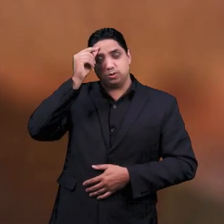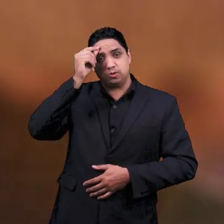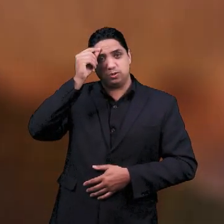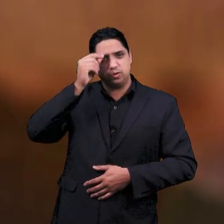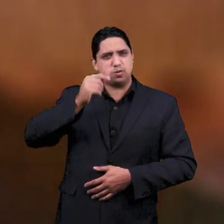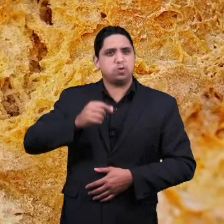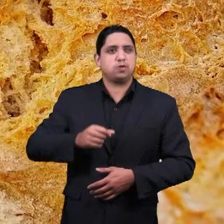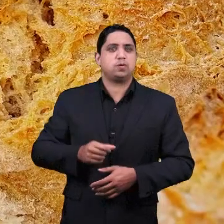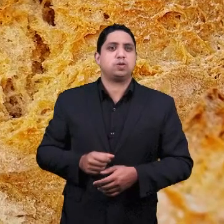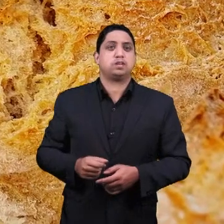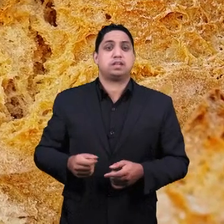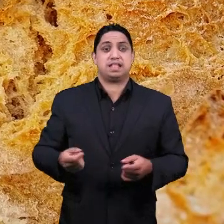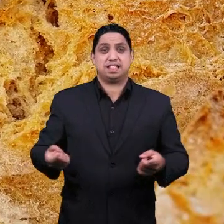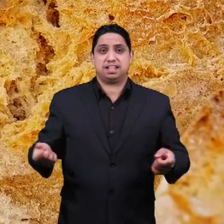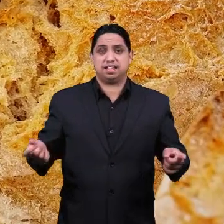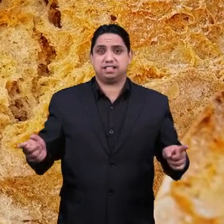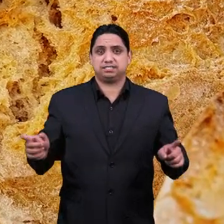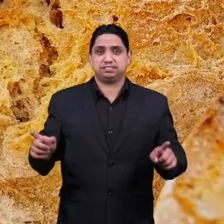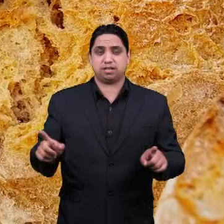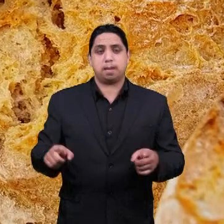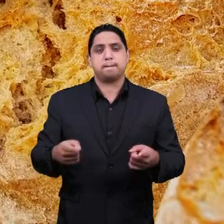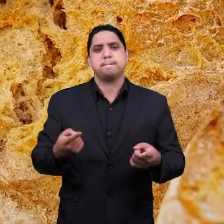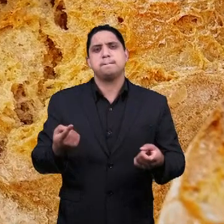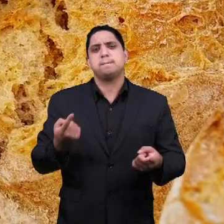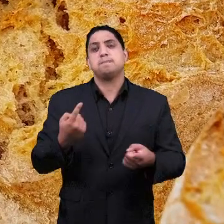огромную толпу.